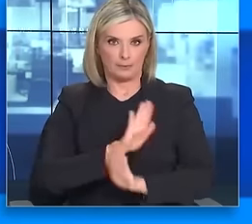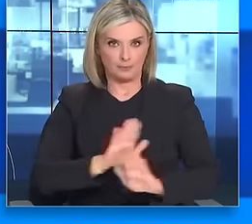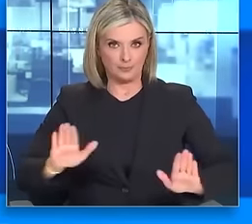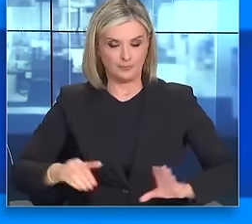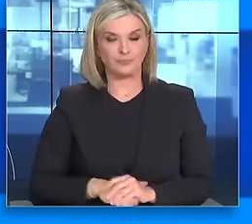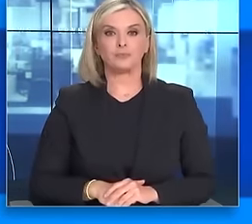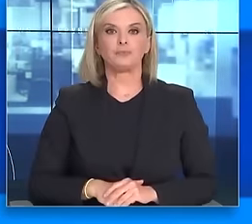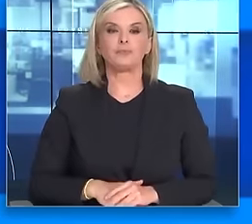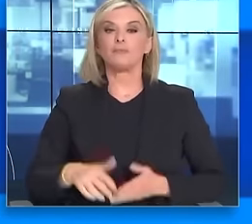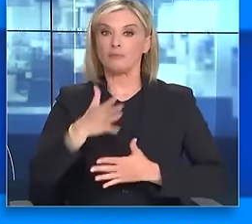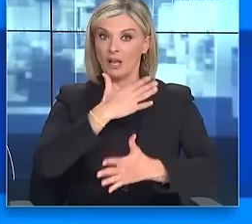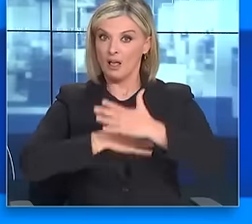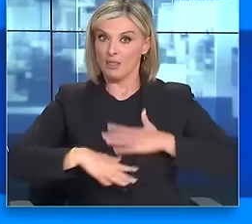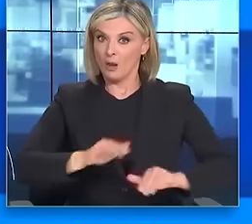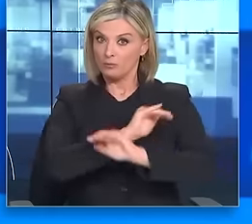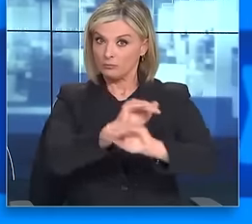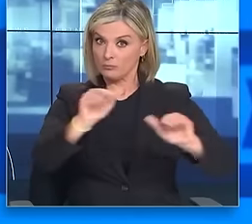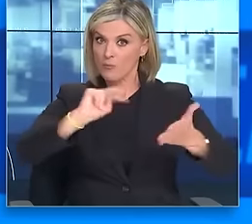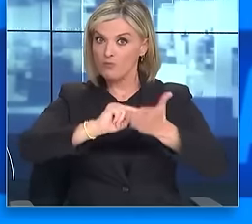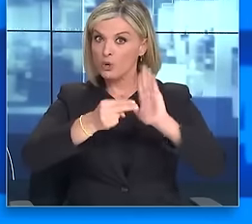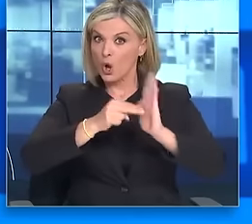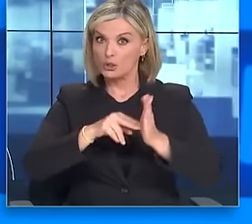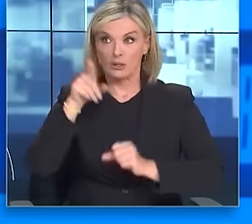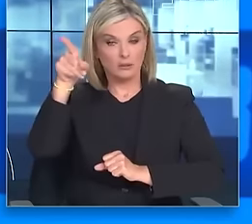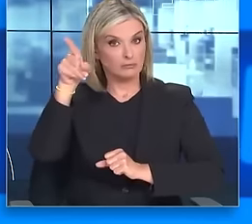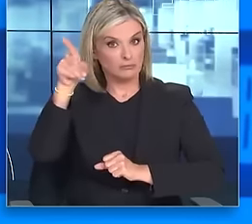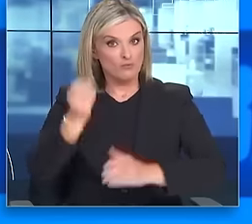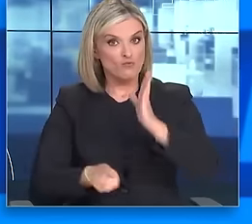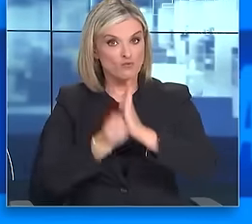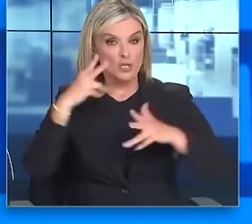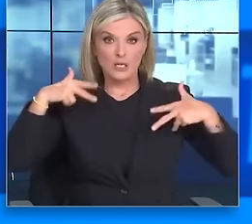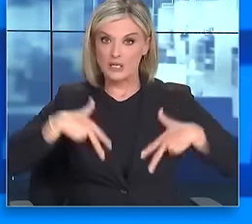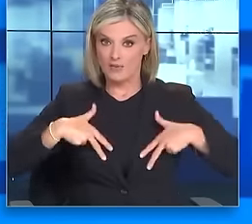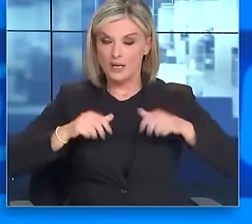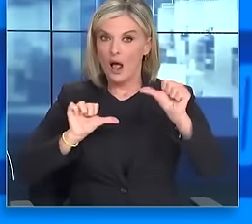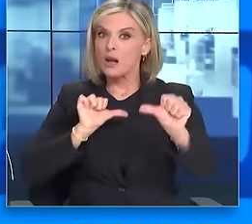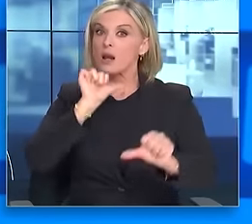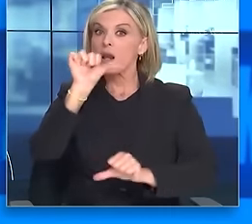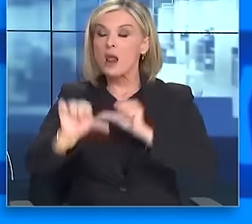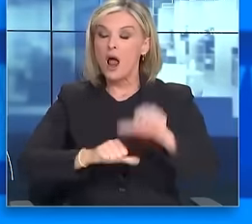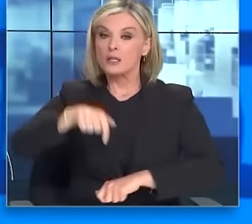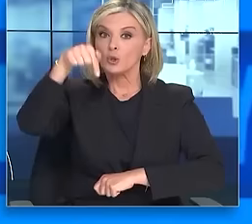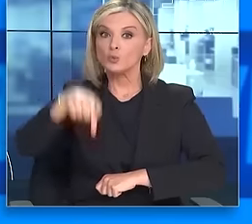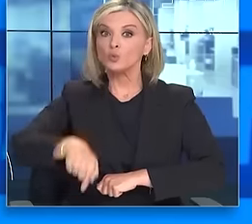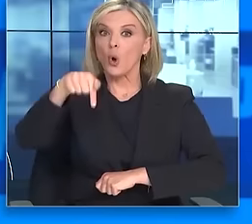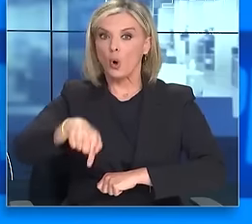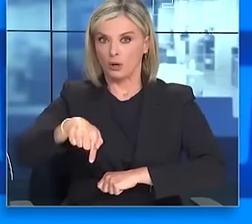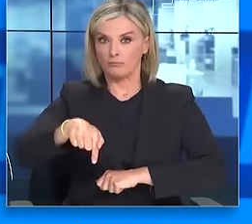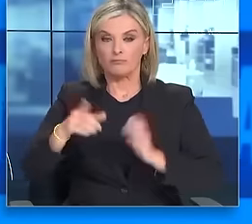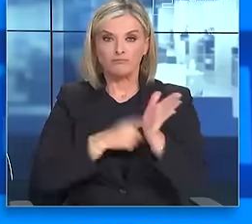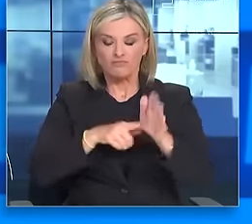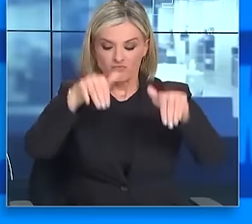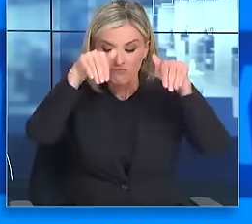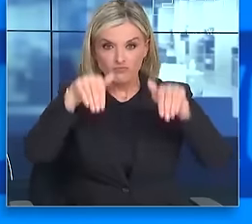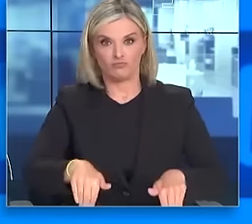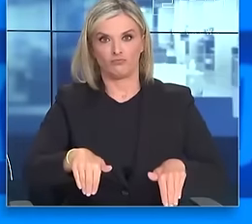μήνυμα προειδοποίησης στη νέα κυβέρνηση να αλλάξει από τώρα την γραμμή της, να σεβαστεί